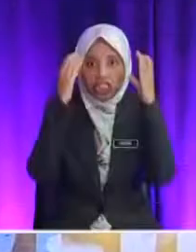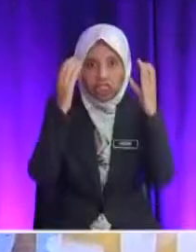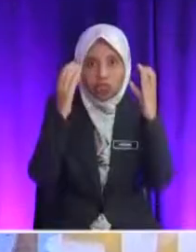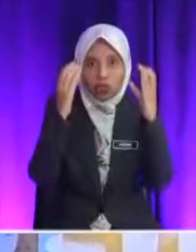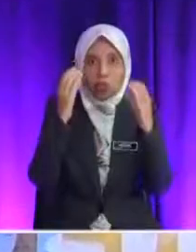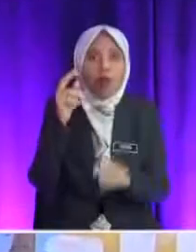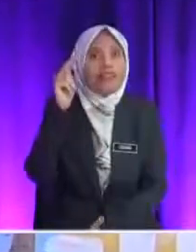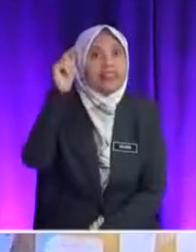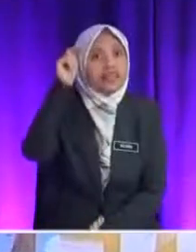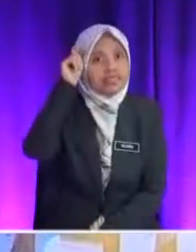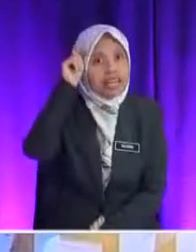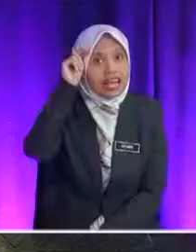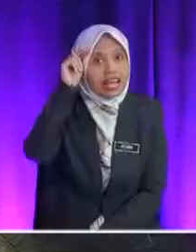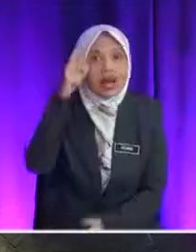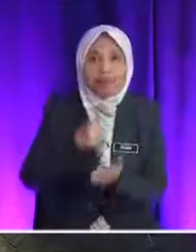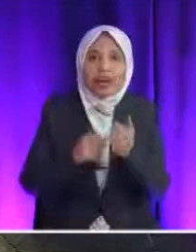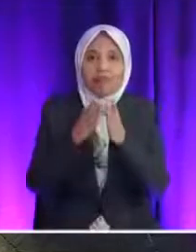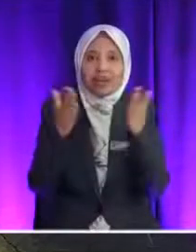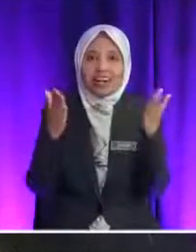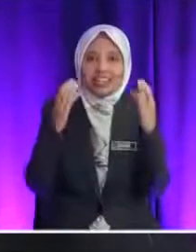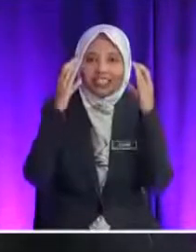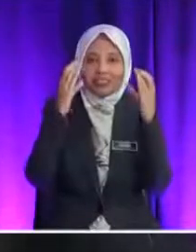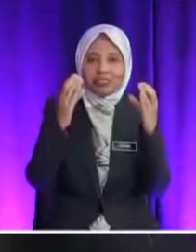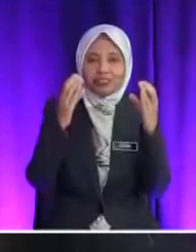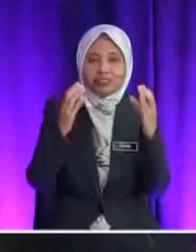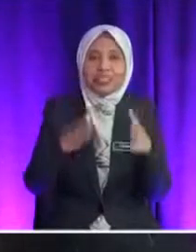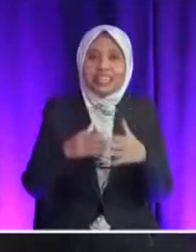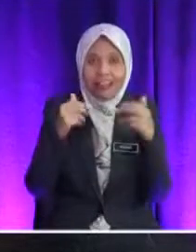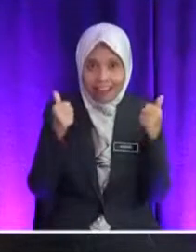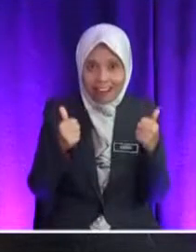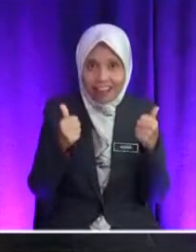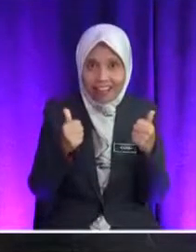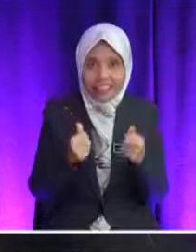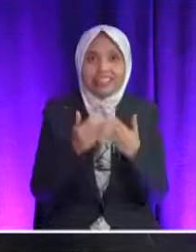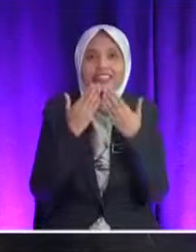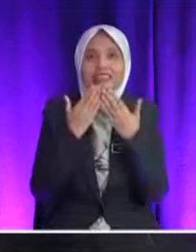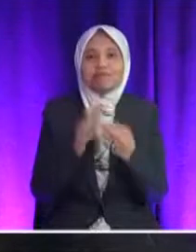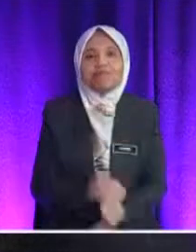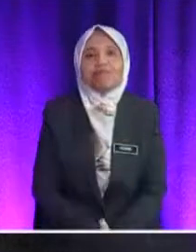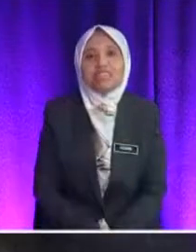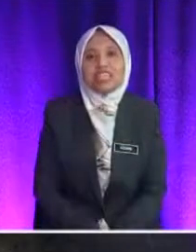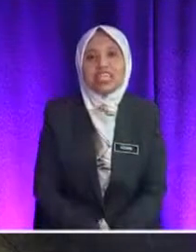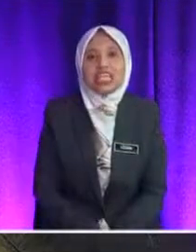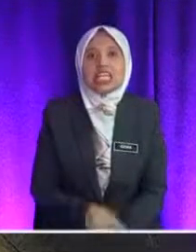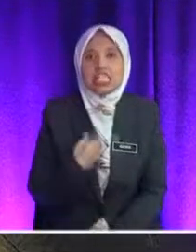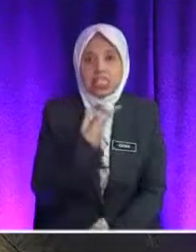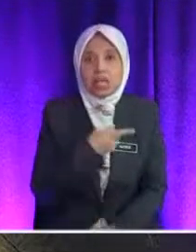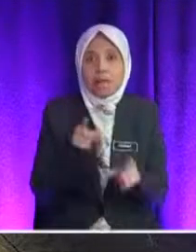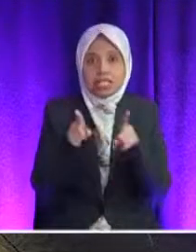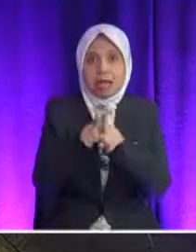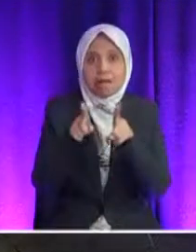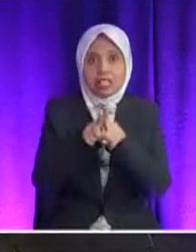Kampar Perak. Apa khabar Cikgu? Baik, baik. Alhamdulillah Cikgu ya. Alhamdulillah sihat. Baik, kami tidak perlu dalam studio, kita akan bersama-sama